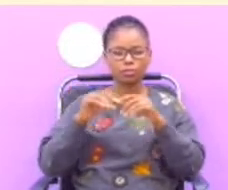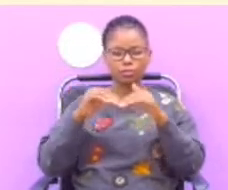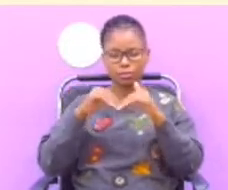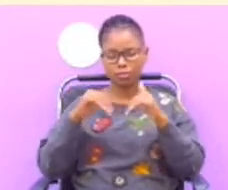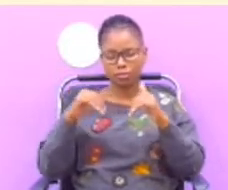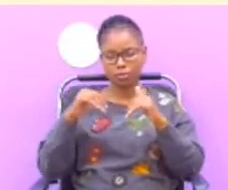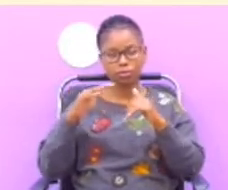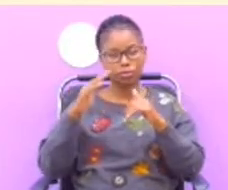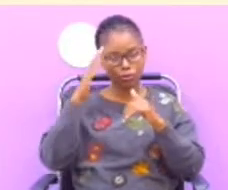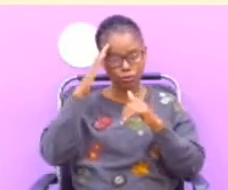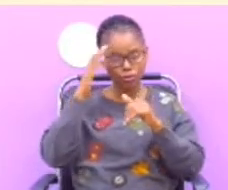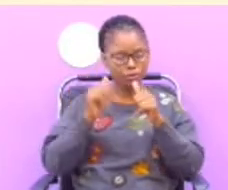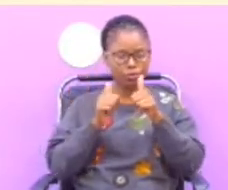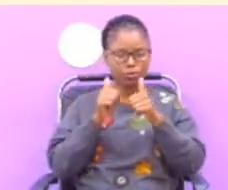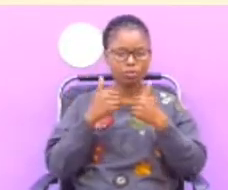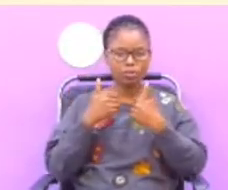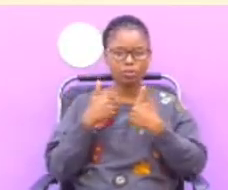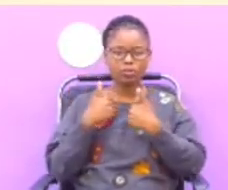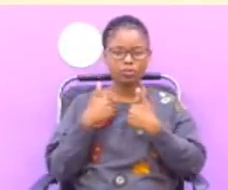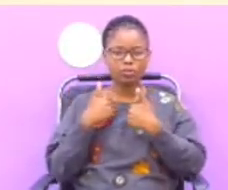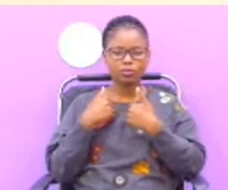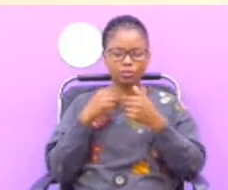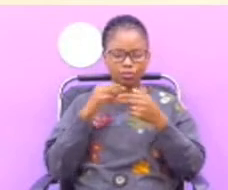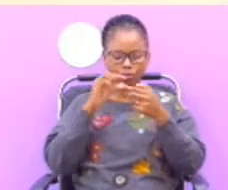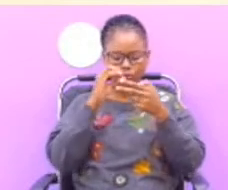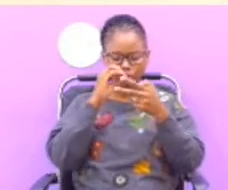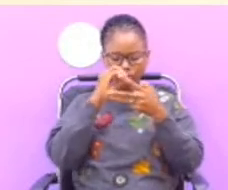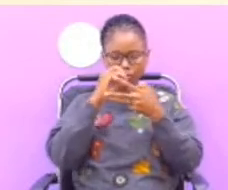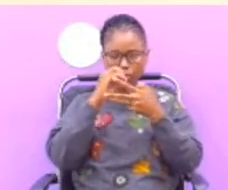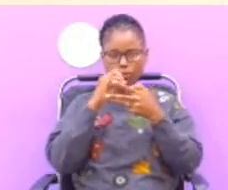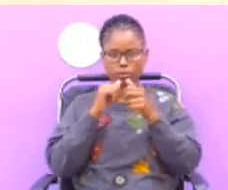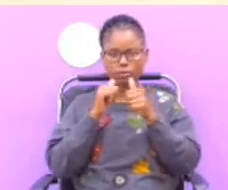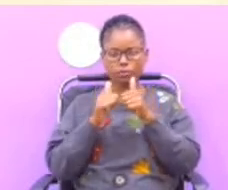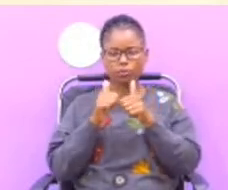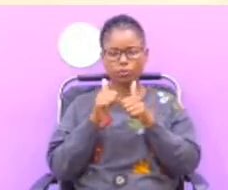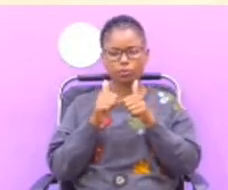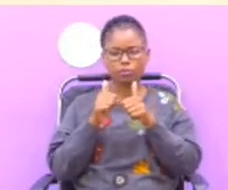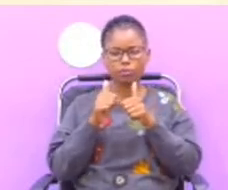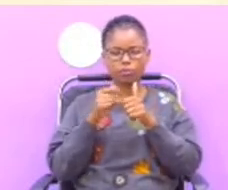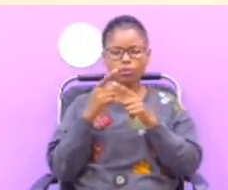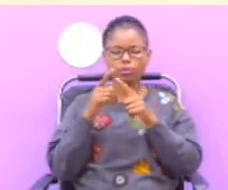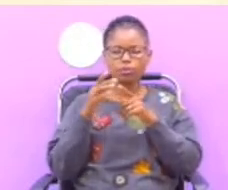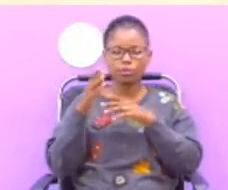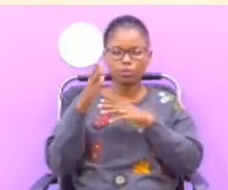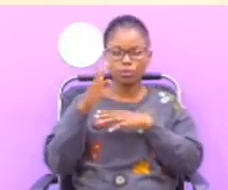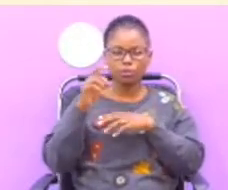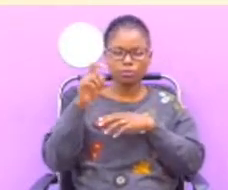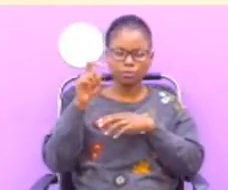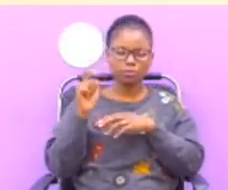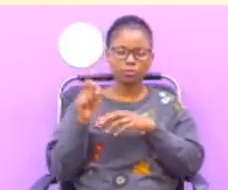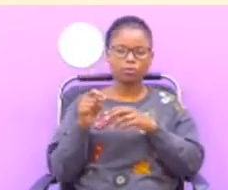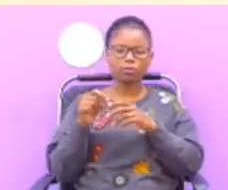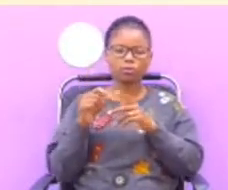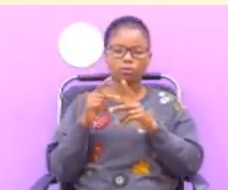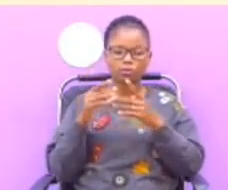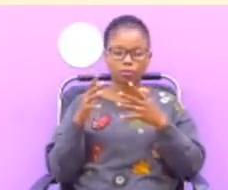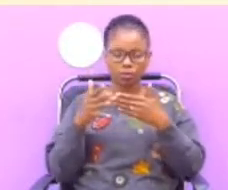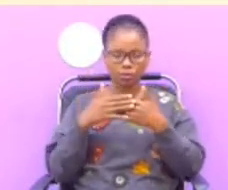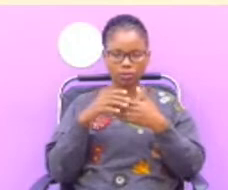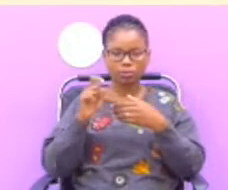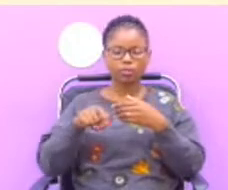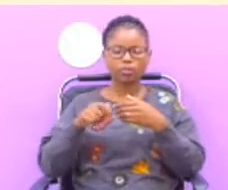ũĩ mwanya waku nĩ ũrĩkũ. Nĩwe ũĩ mwanya waku ũrĩa ũtariĩ. No Ngai witũ nĩ egũgũthingĩra thĩiniĩ wa rĩtwa rĩa